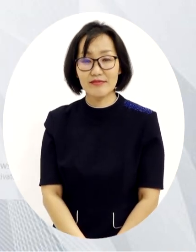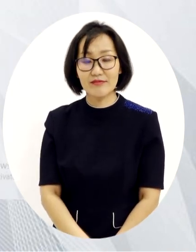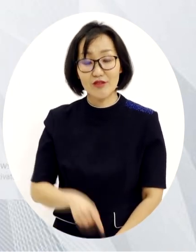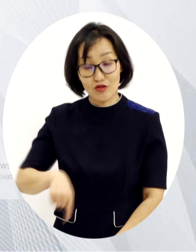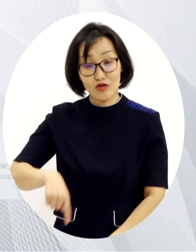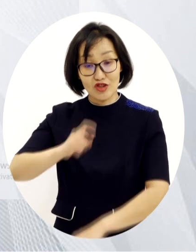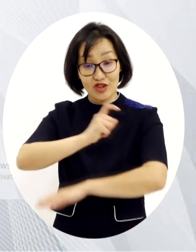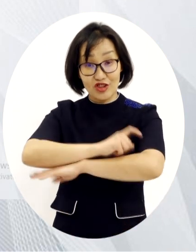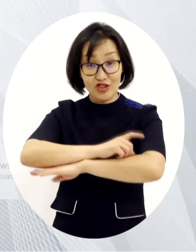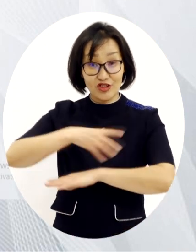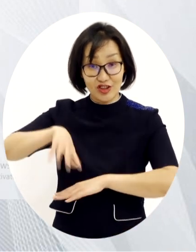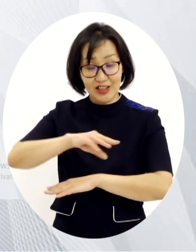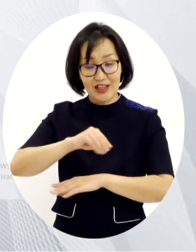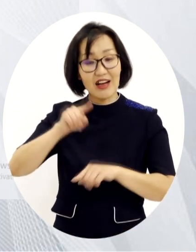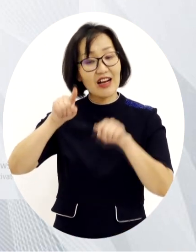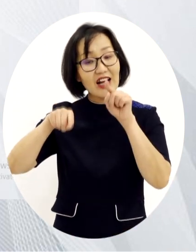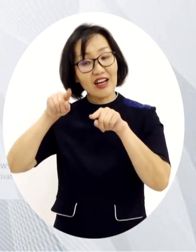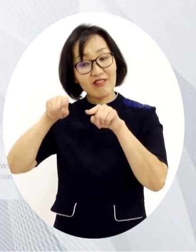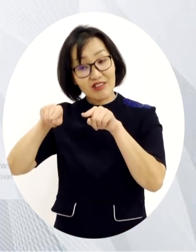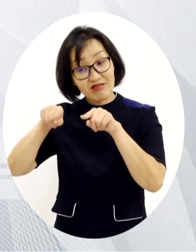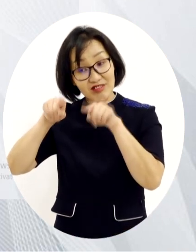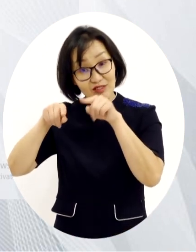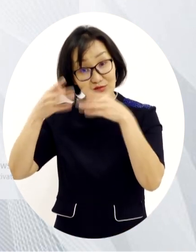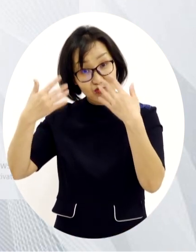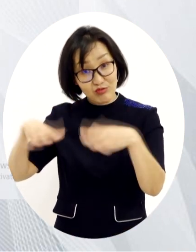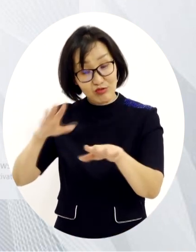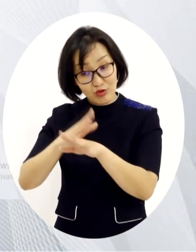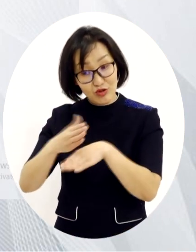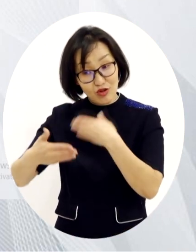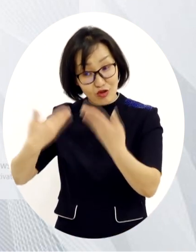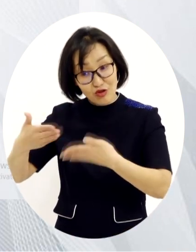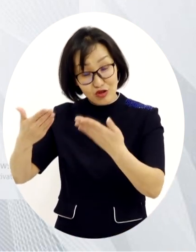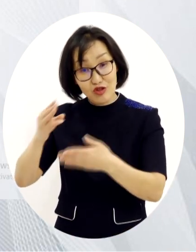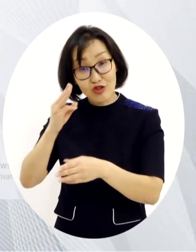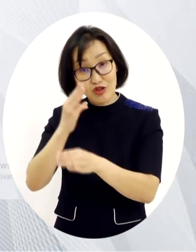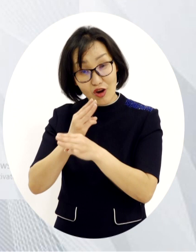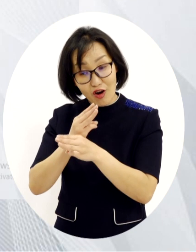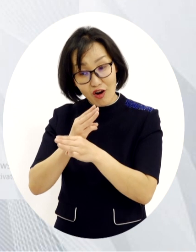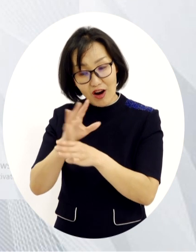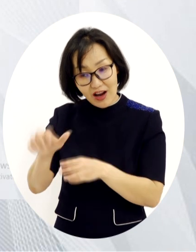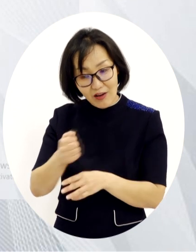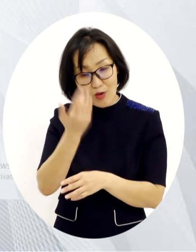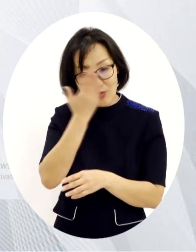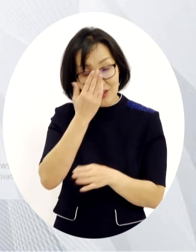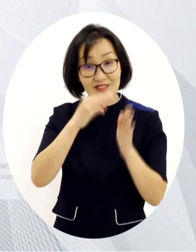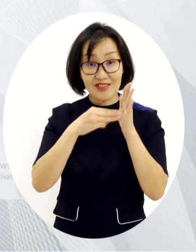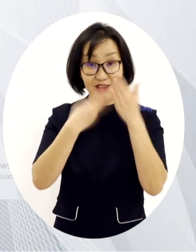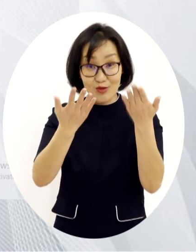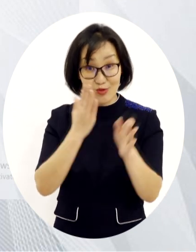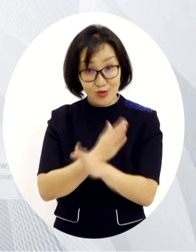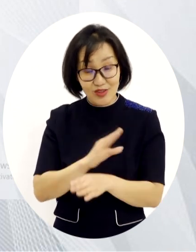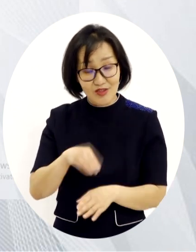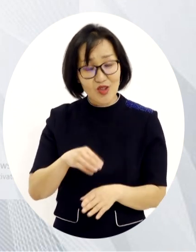Бид тэгвэл өнөөдрийнхөө хичээлээр графикаар дүрсэлсэн өгөгдөл мэдээллийг уншиж